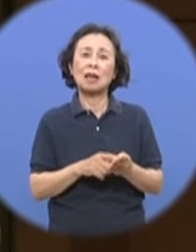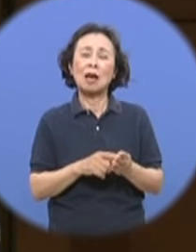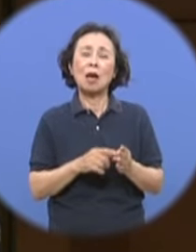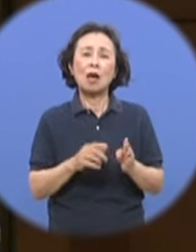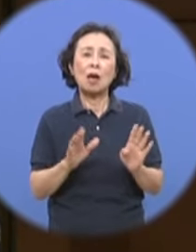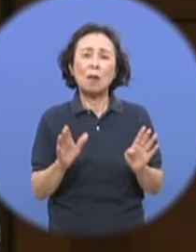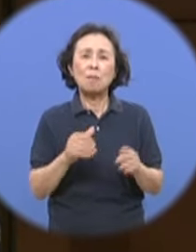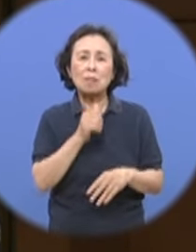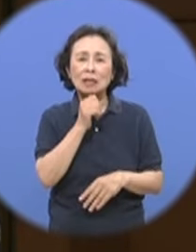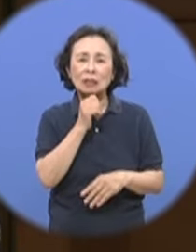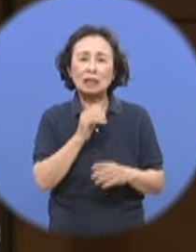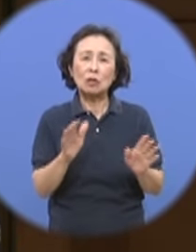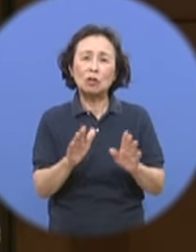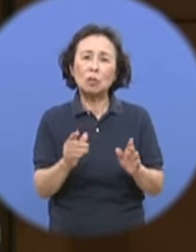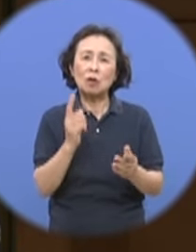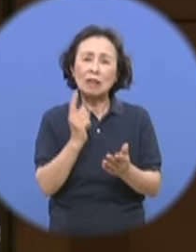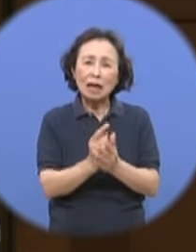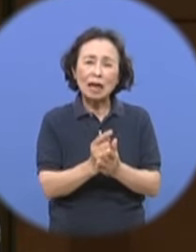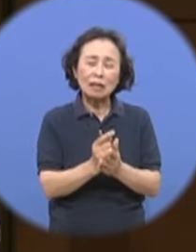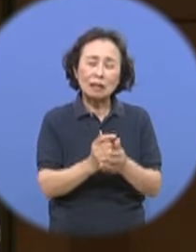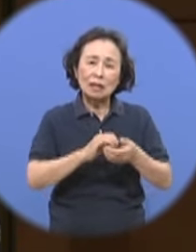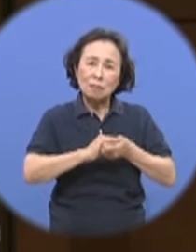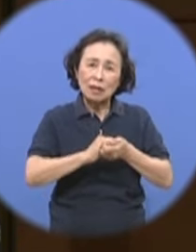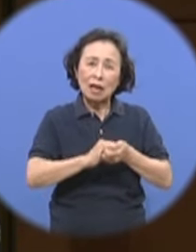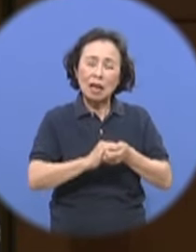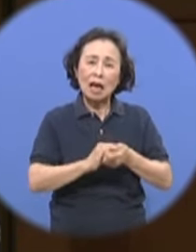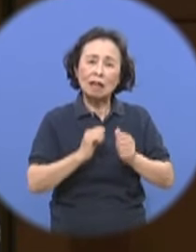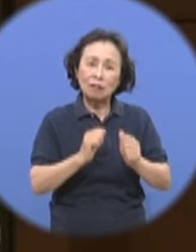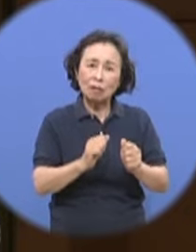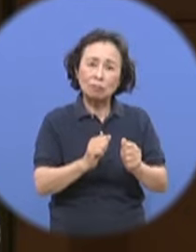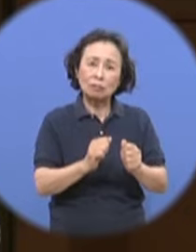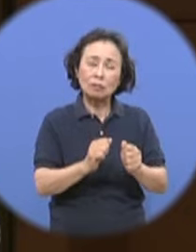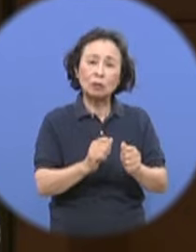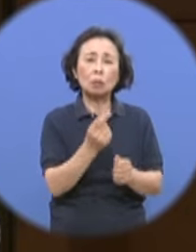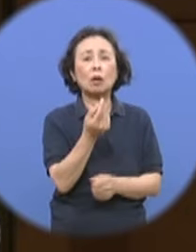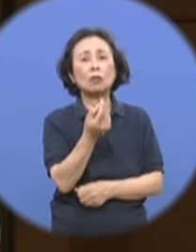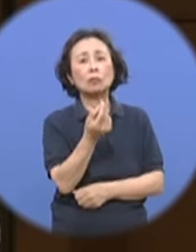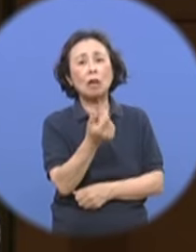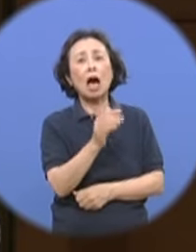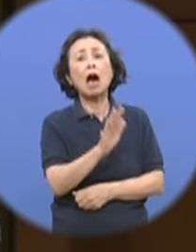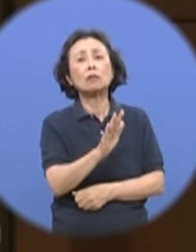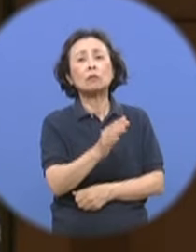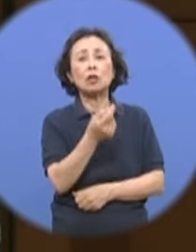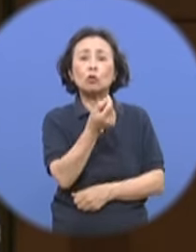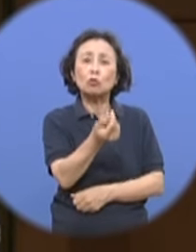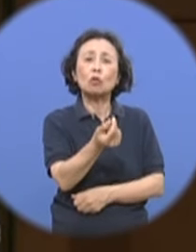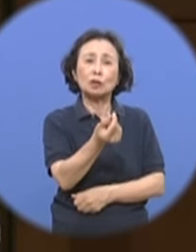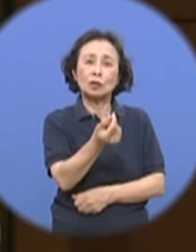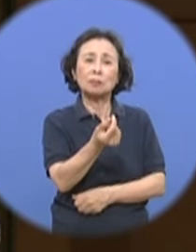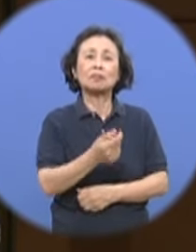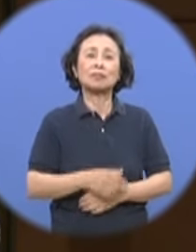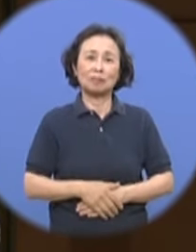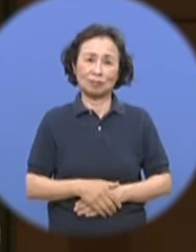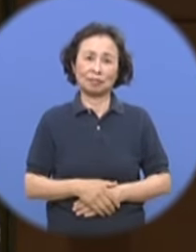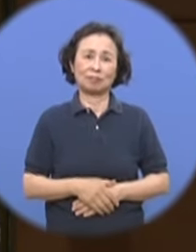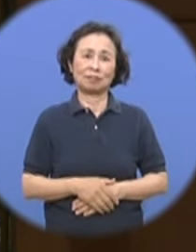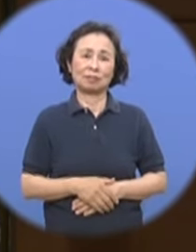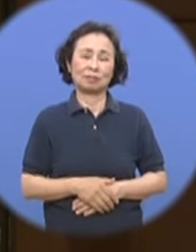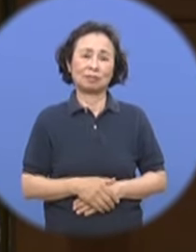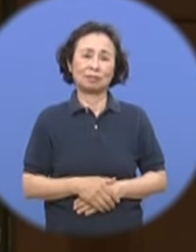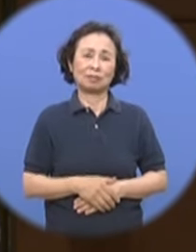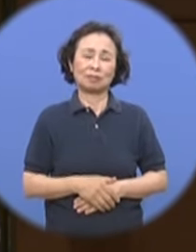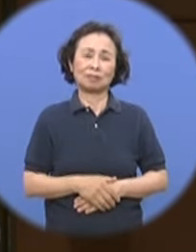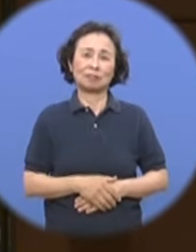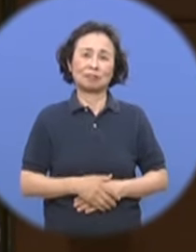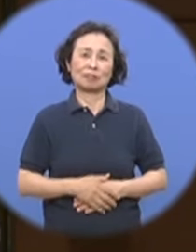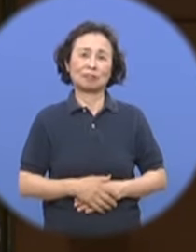られない子どもだけっていうふうに限定してやってるところは少数ですね。ありますよ、ありますけど少数です。そういう